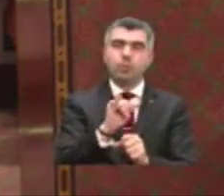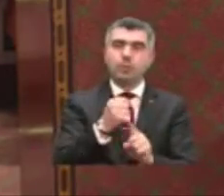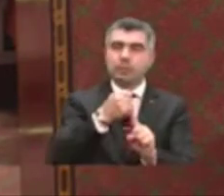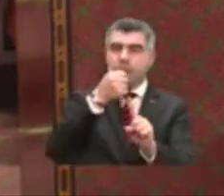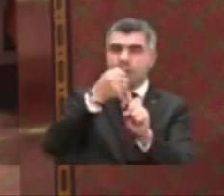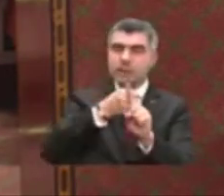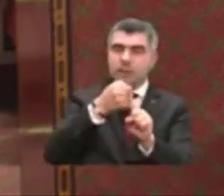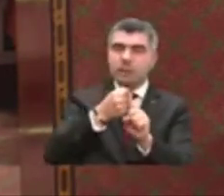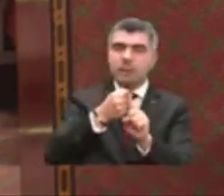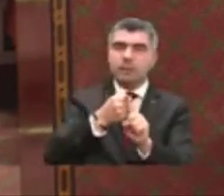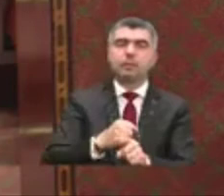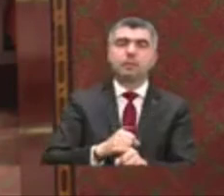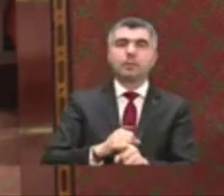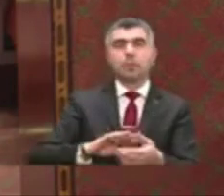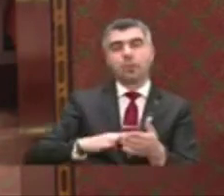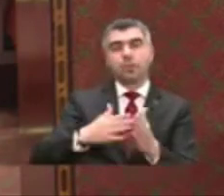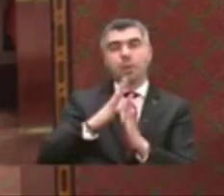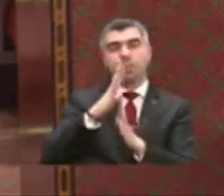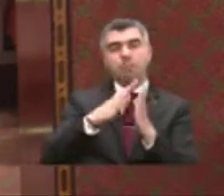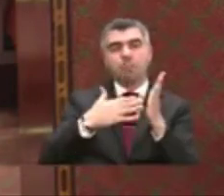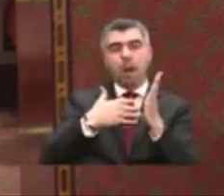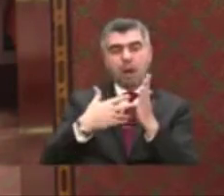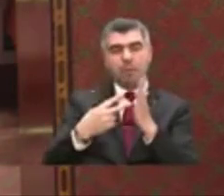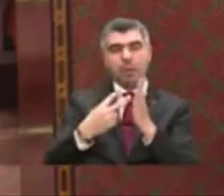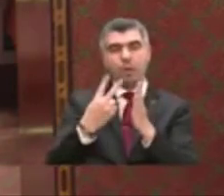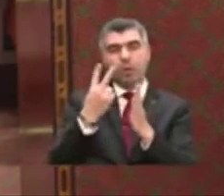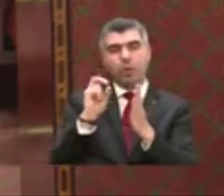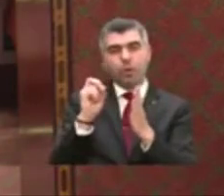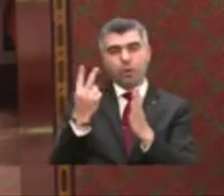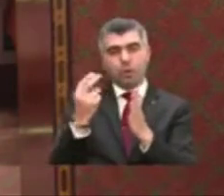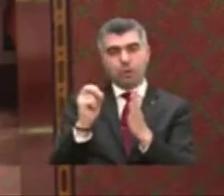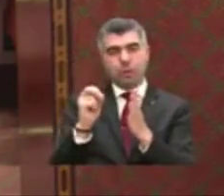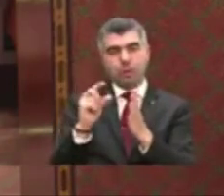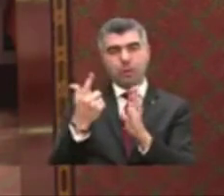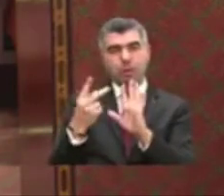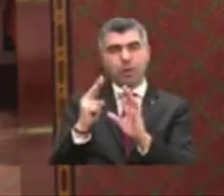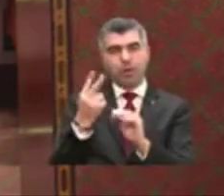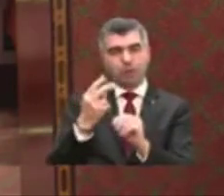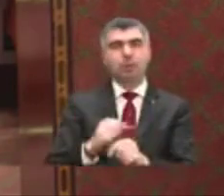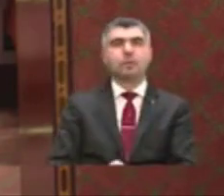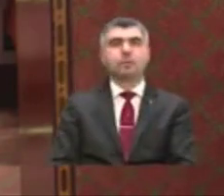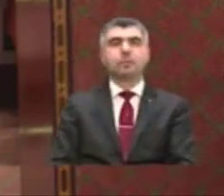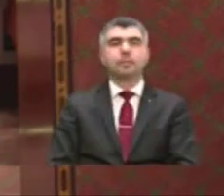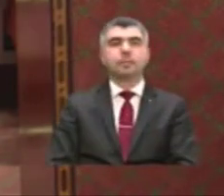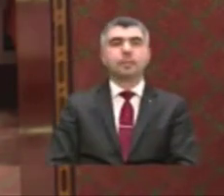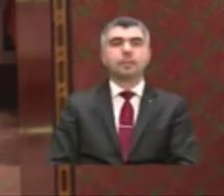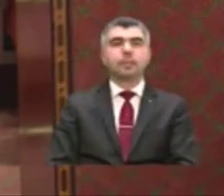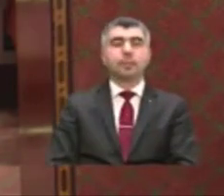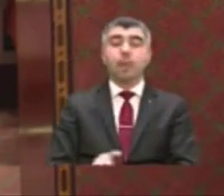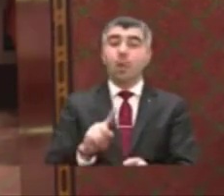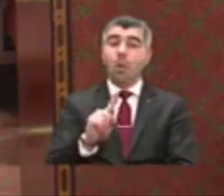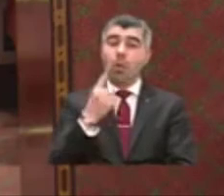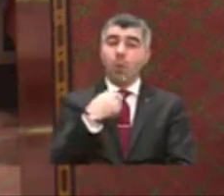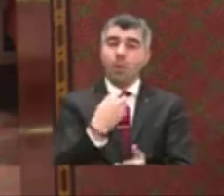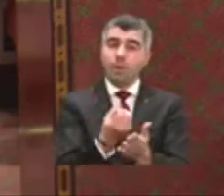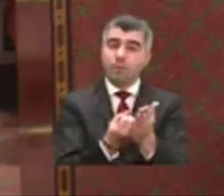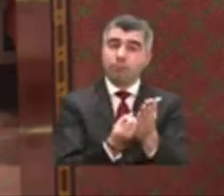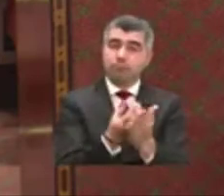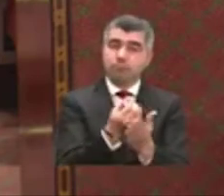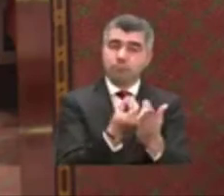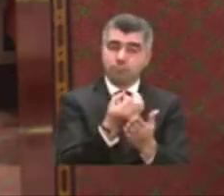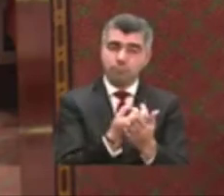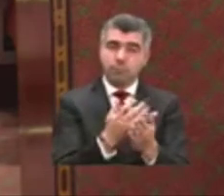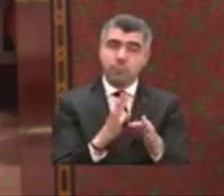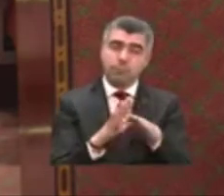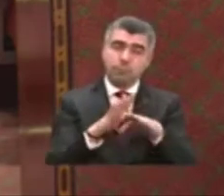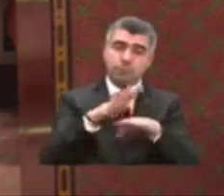انجازه في اطار البرنامج 2027. فيمكن نقول لكم بان اولا في مجال ديال السدود تم